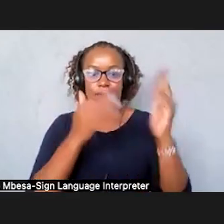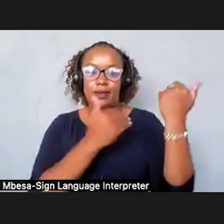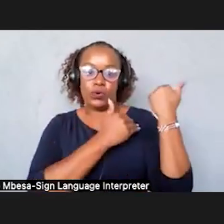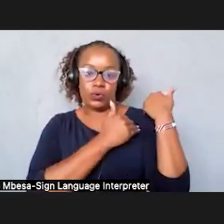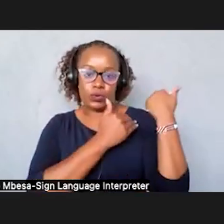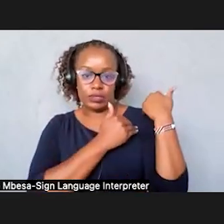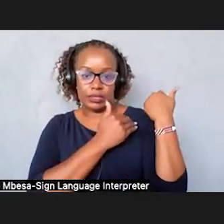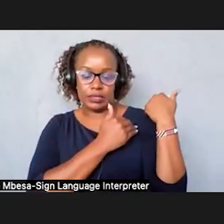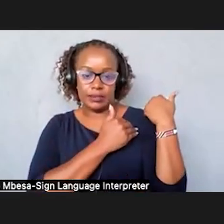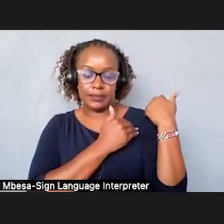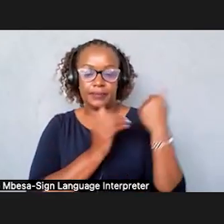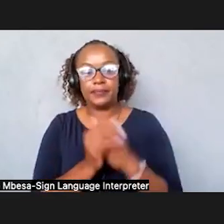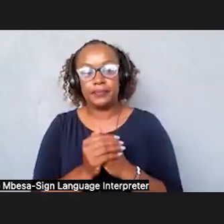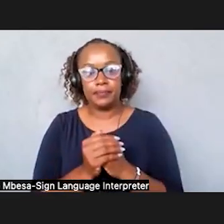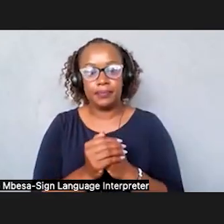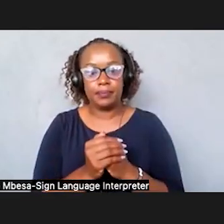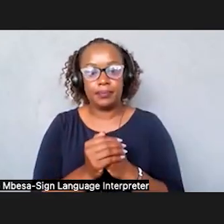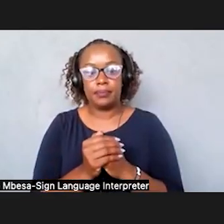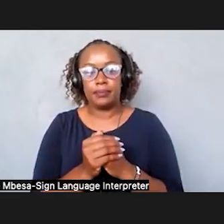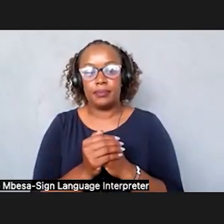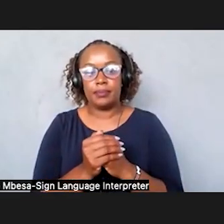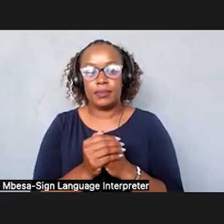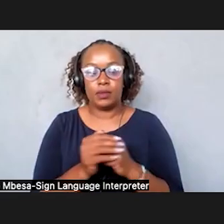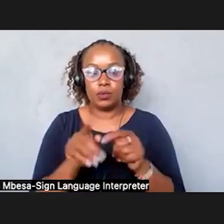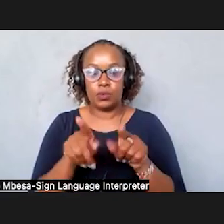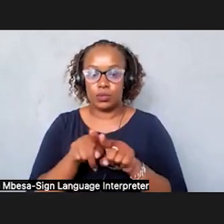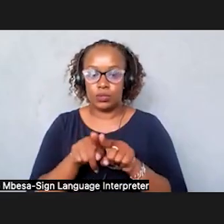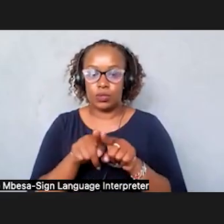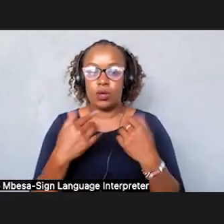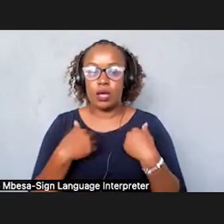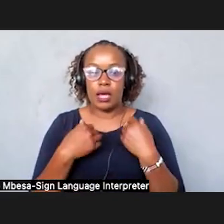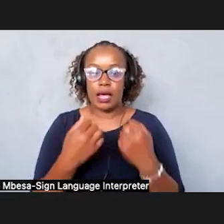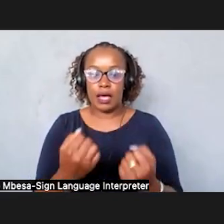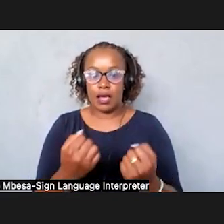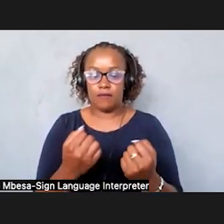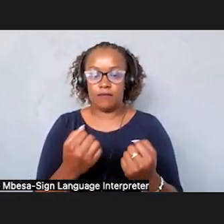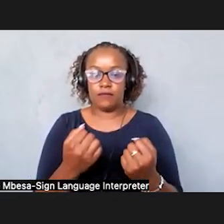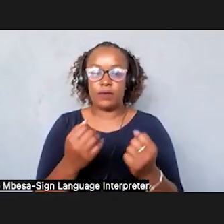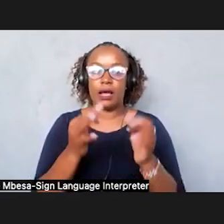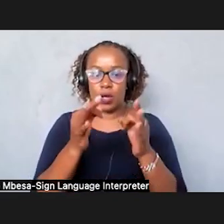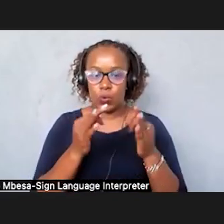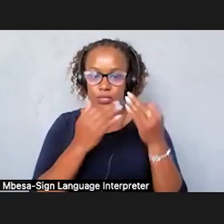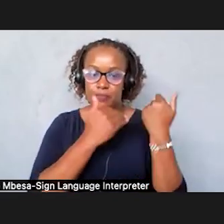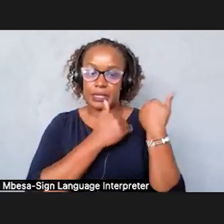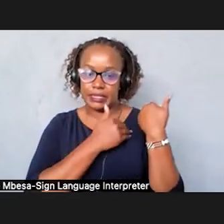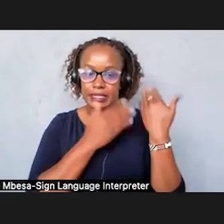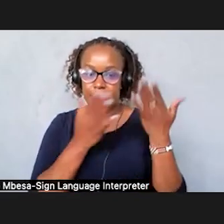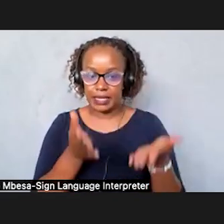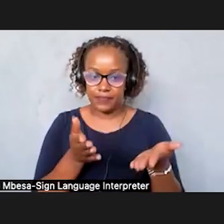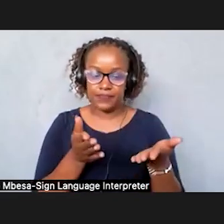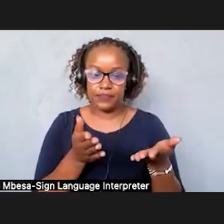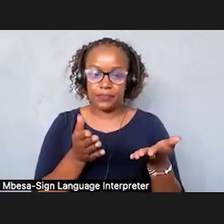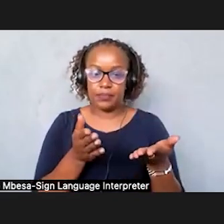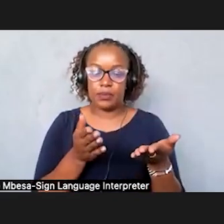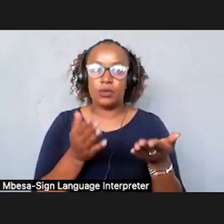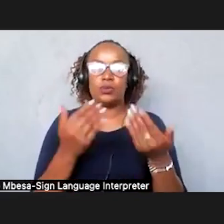ደግሞ ተጠያቂነታቸውንም There is also በማረጋገጥ accountability ensured ኤፌክቲቭ የሆነ ትራንስፓረንሲ in order ስራዎችን to have መስራት